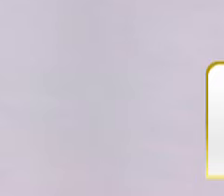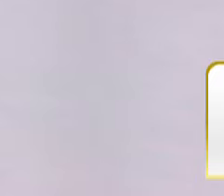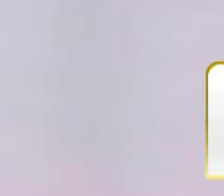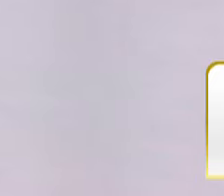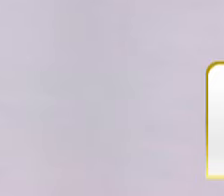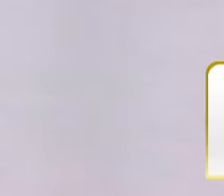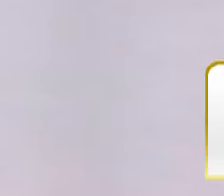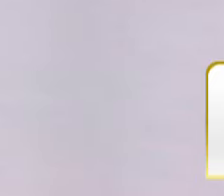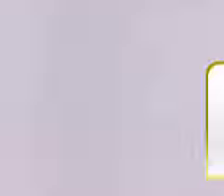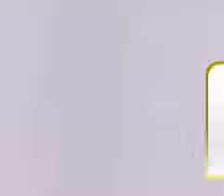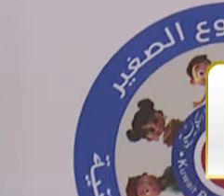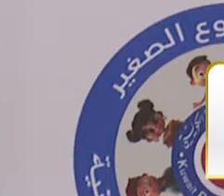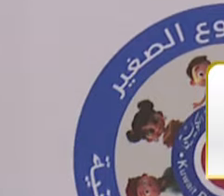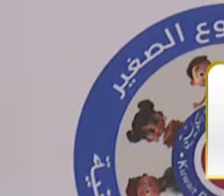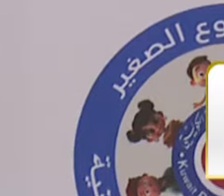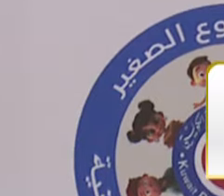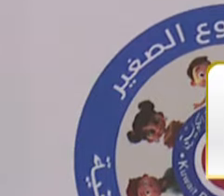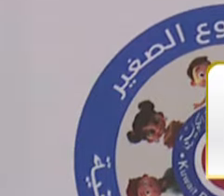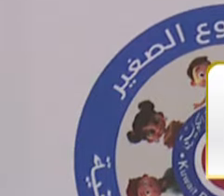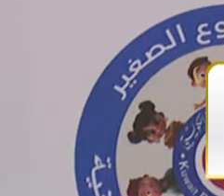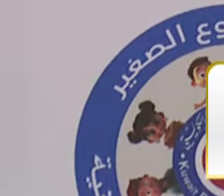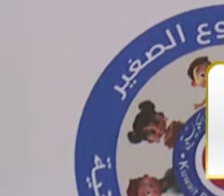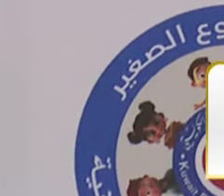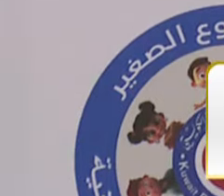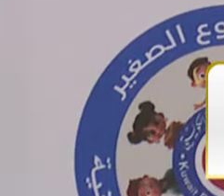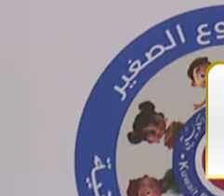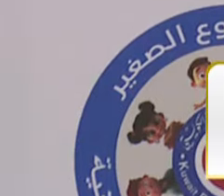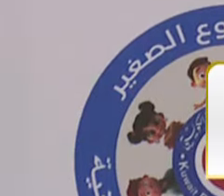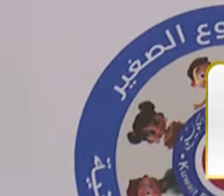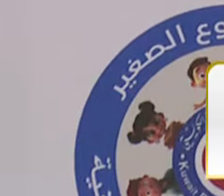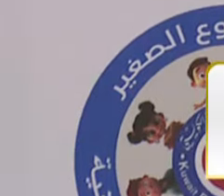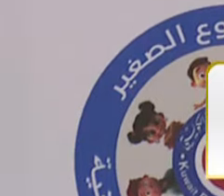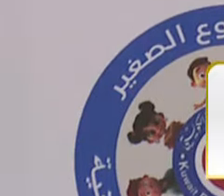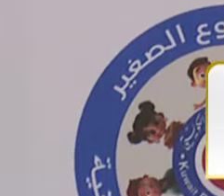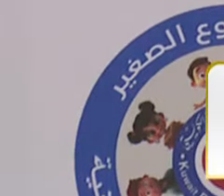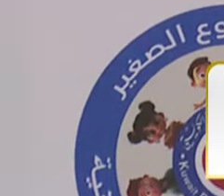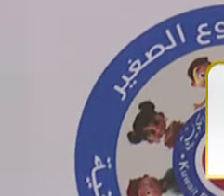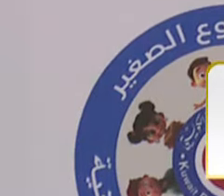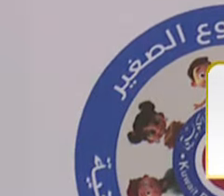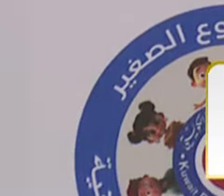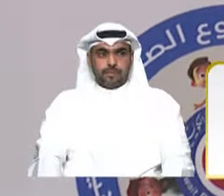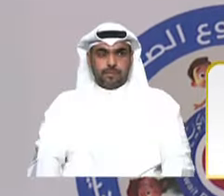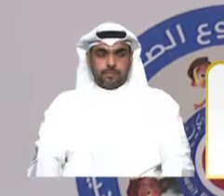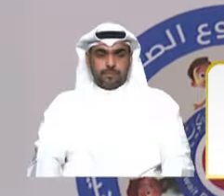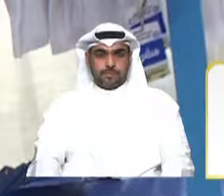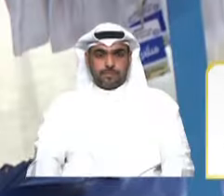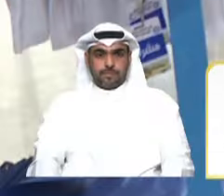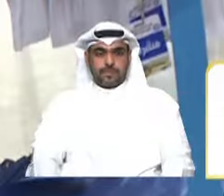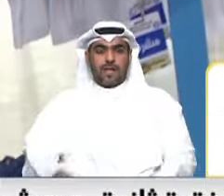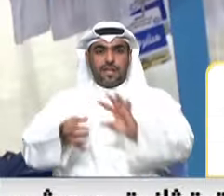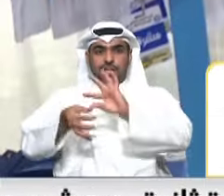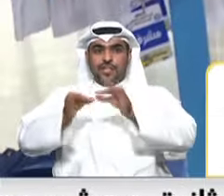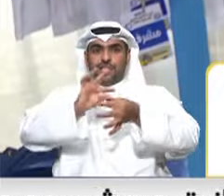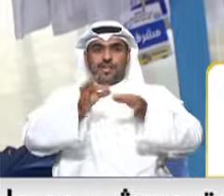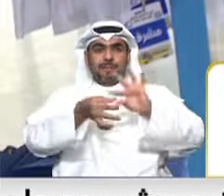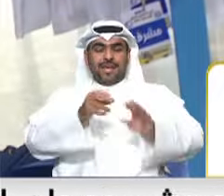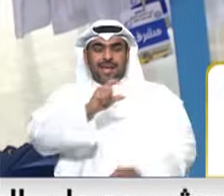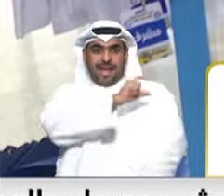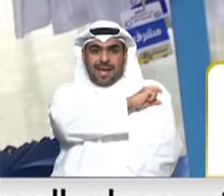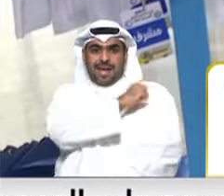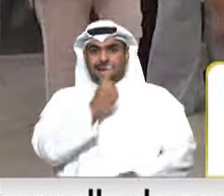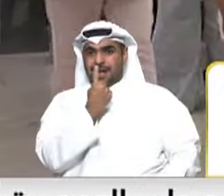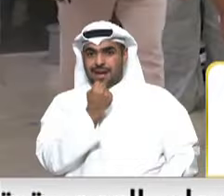انطلقت برامج وأنشطة نادي المتطوع الصغير في جمعية الهلال الأحمر الكويتي والتي تستمر حتى 14 من أغسطس